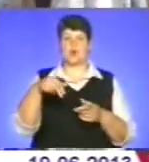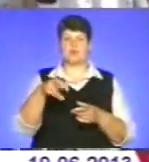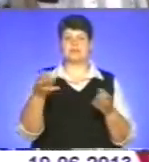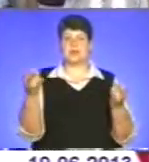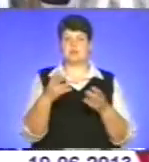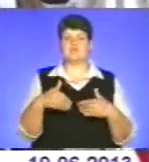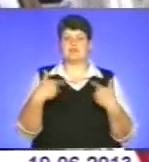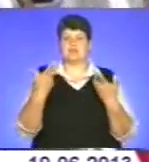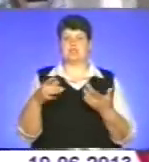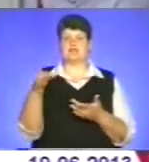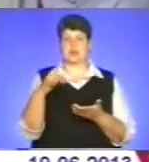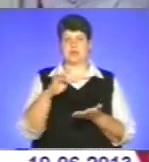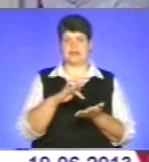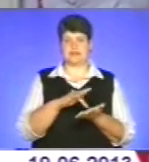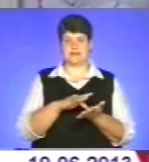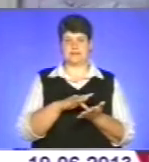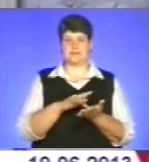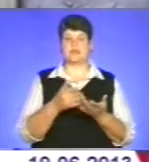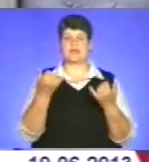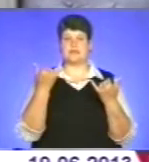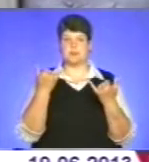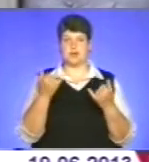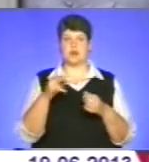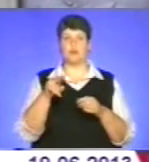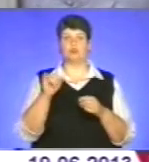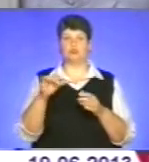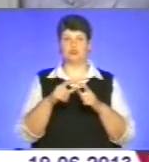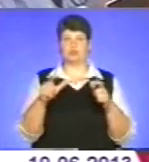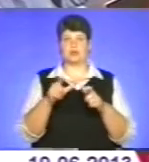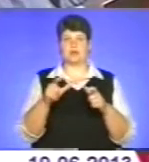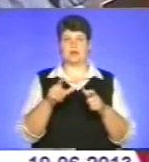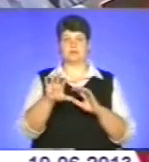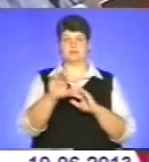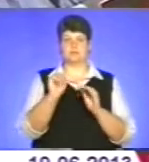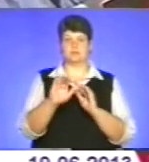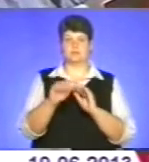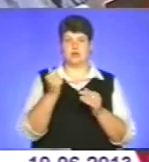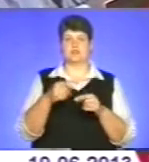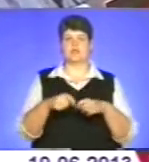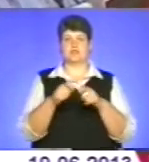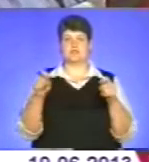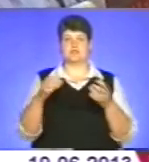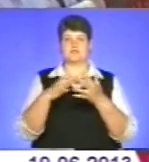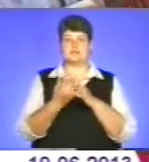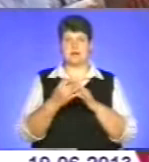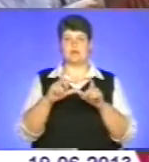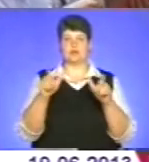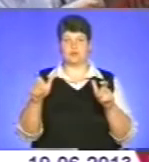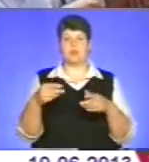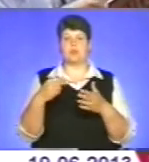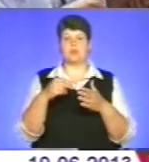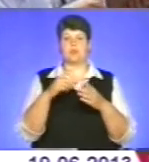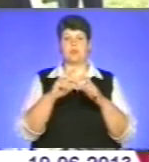звертатися у районний центр. Тепер пункт для прокату цього обладнання відкрито у сільській амбулаторії. Обладнання закупили